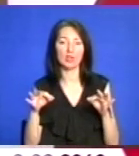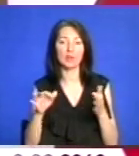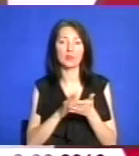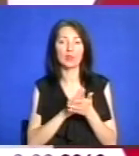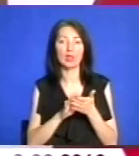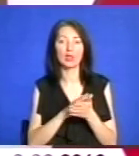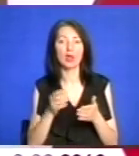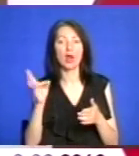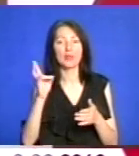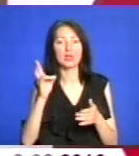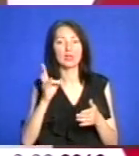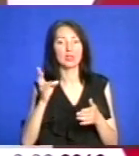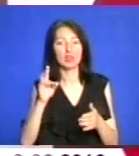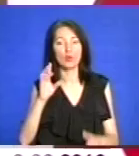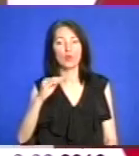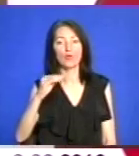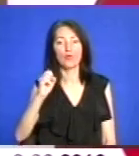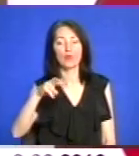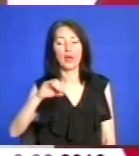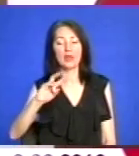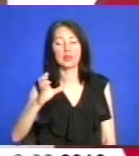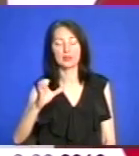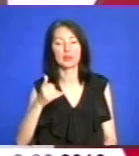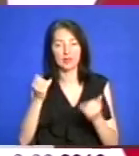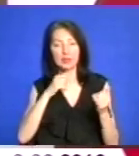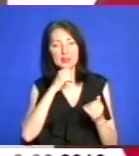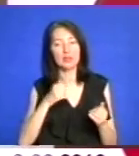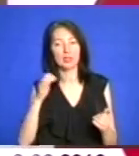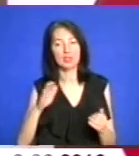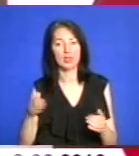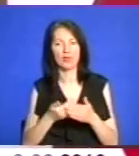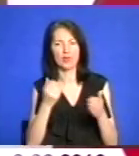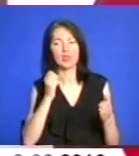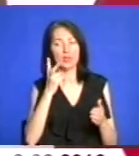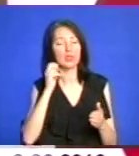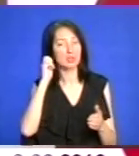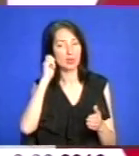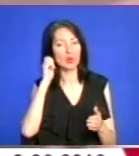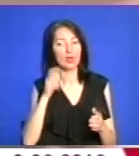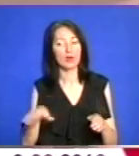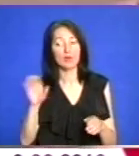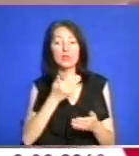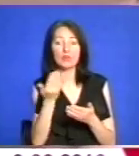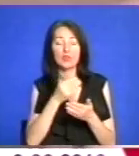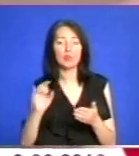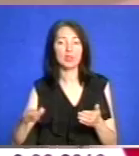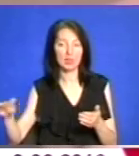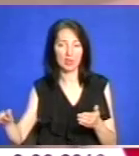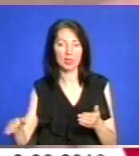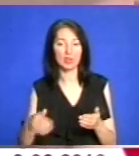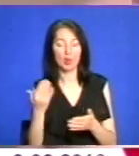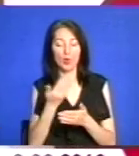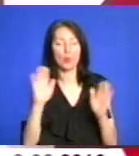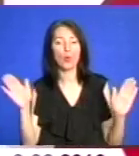«Фелікс» – це для більш старших дітей, від 12 років старших. Всі фільми дитячі. Музичний фільм «Фелікс»